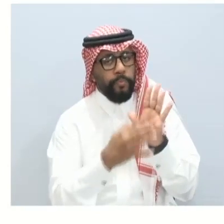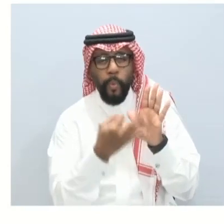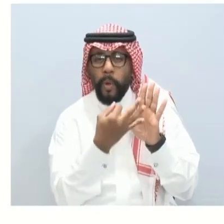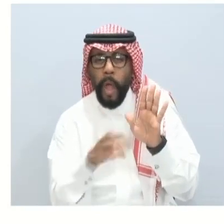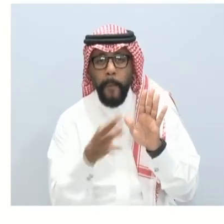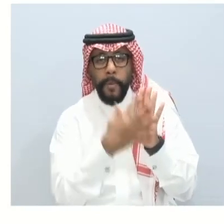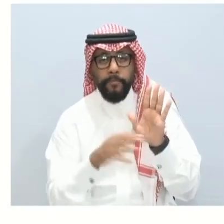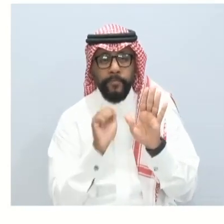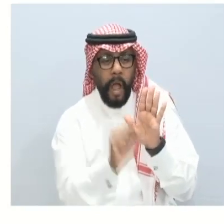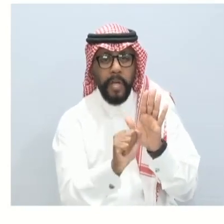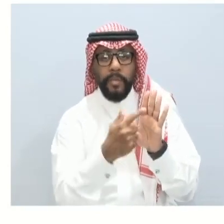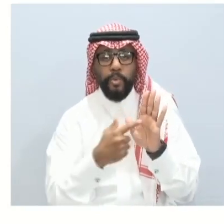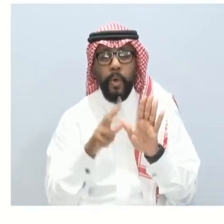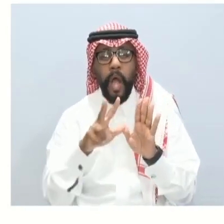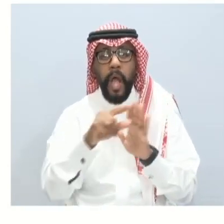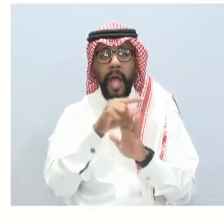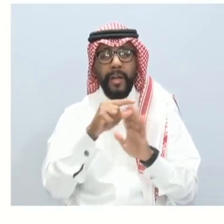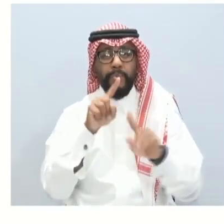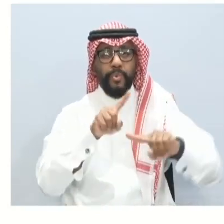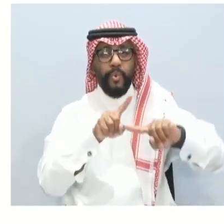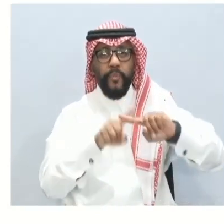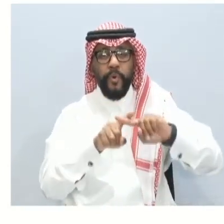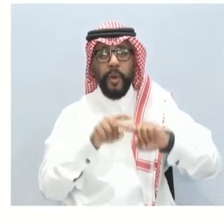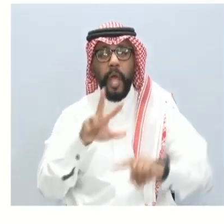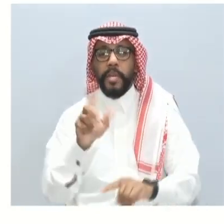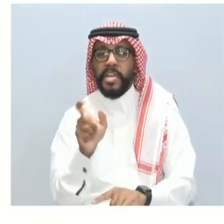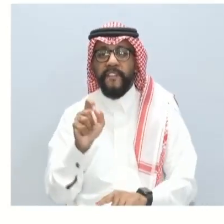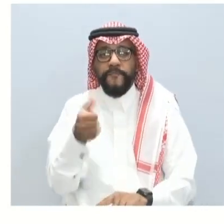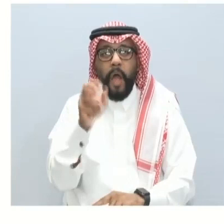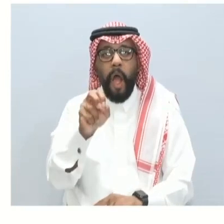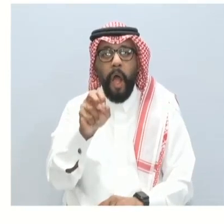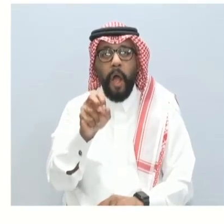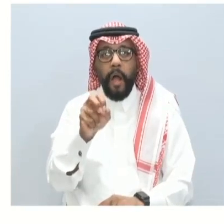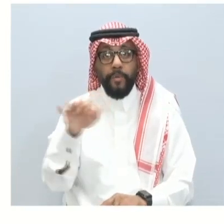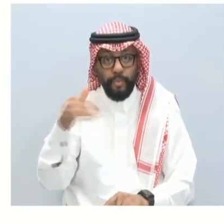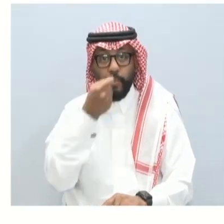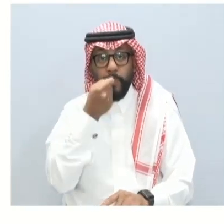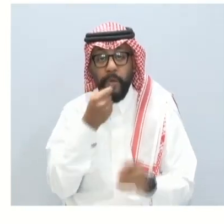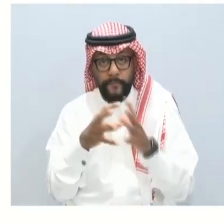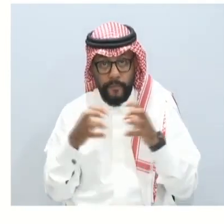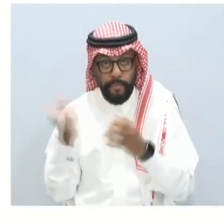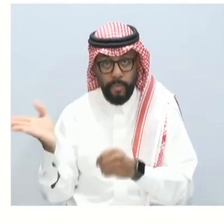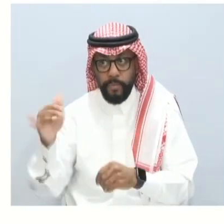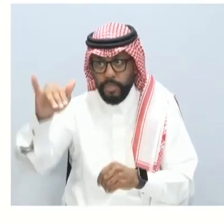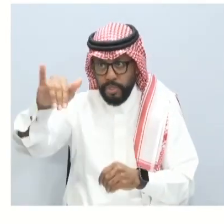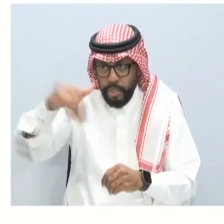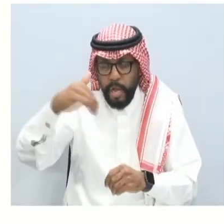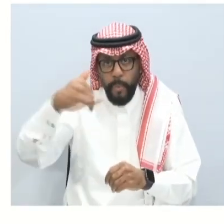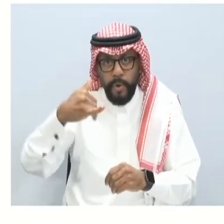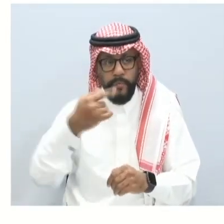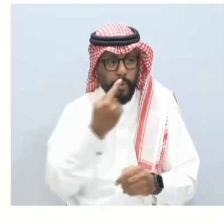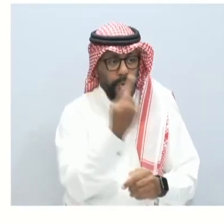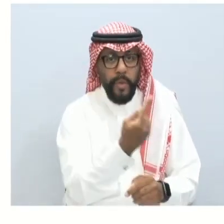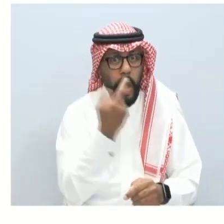ما قال الله سبحانه بدايه السوره اذا جاءك المنافقون قالوا نشهد انك لرسول الله والله يعلم